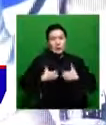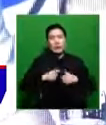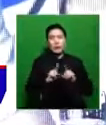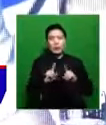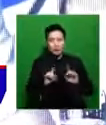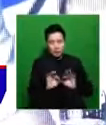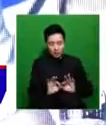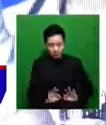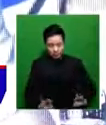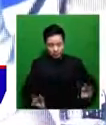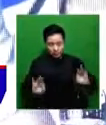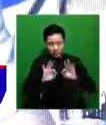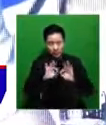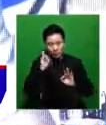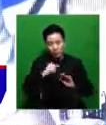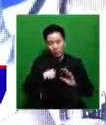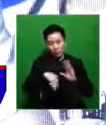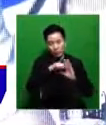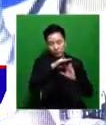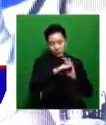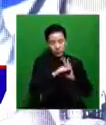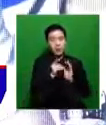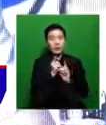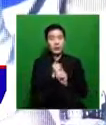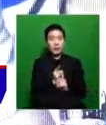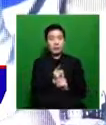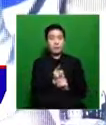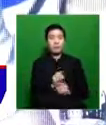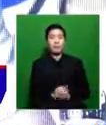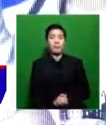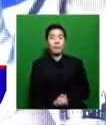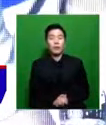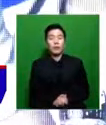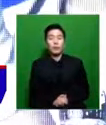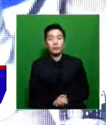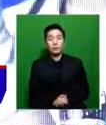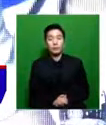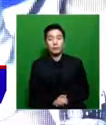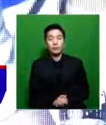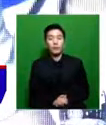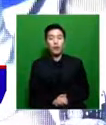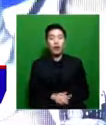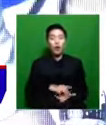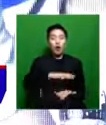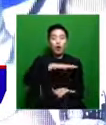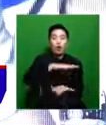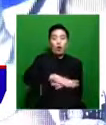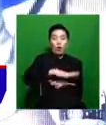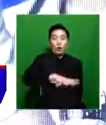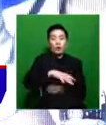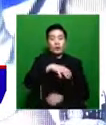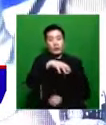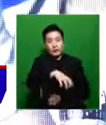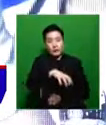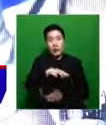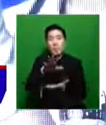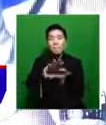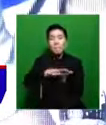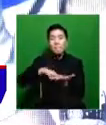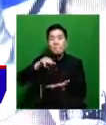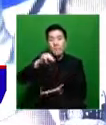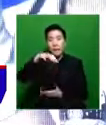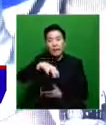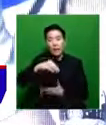ำเป็นที่เราจะต้องดำเนินการตามมาตรการนี้นะครับเรื่องของโรงเรียนสถาบันกวดวิชามหาวิทยาลัยนะ